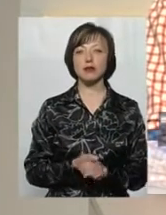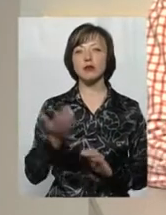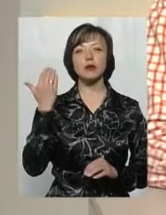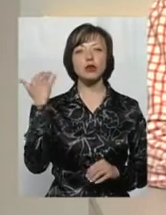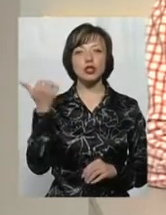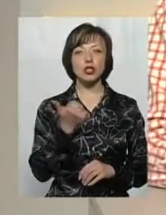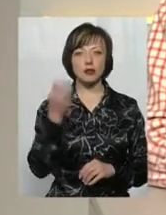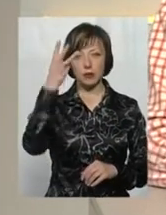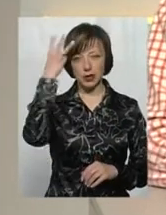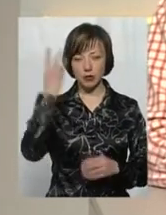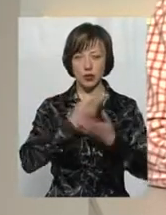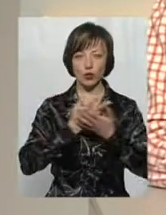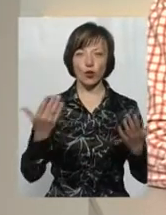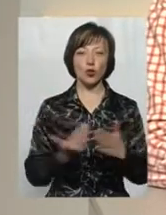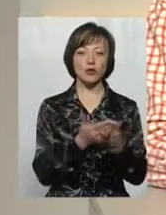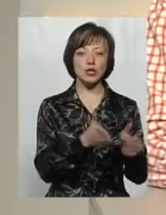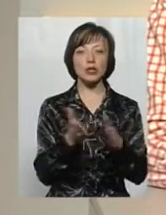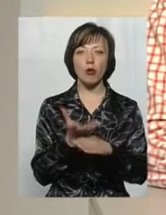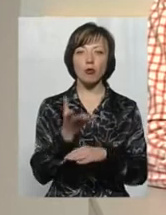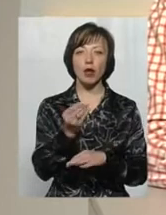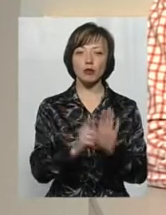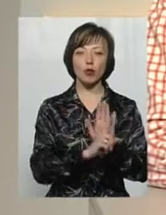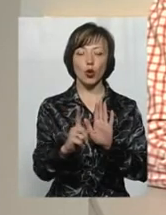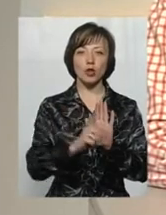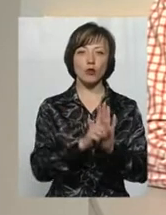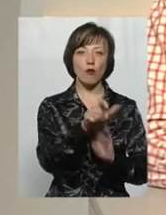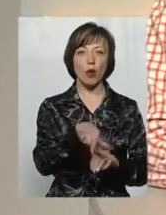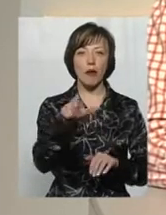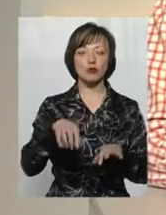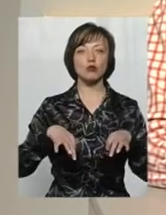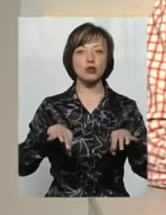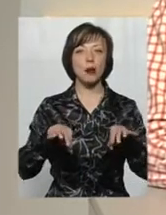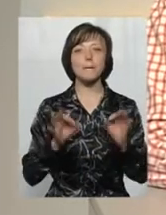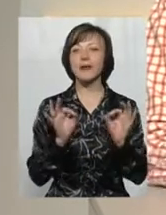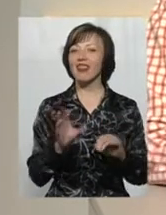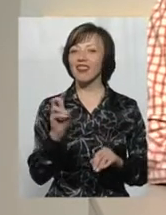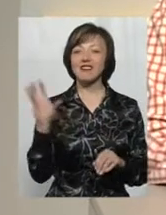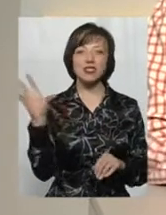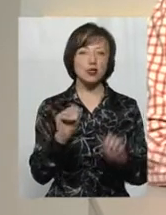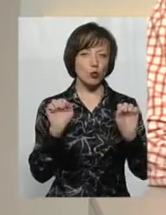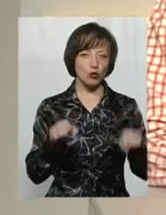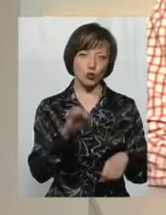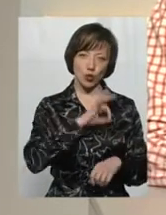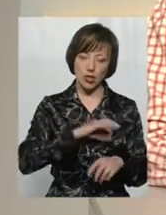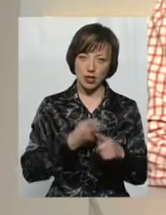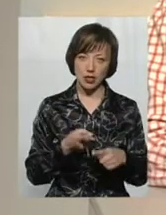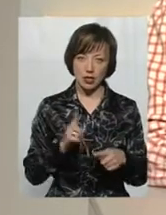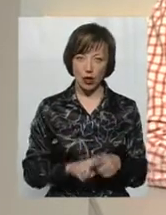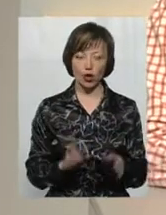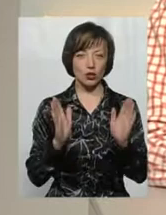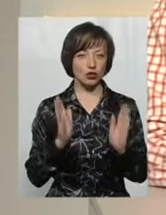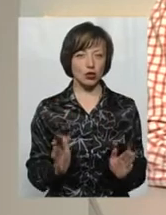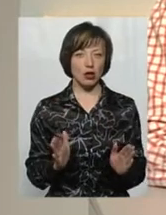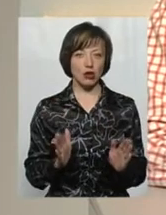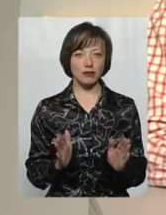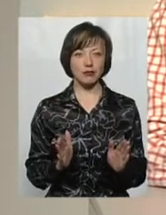тижня в Хмельницькому презентували нову систему оплати проїзду в громадському транспорті. Щоправда, не всі можуть нею скористатися, а лише,